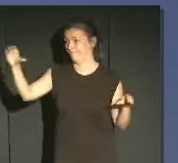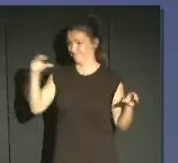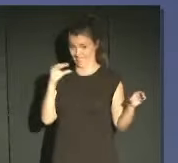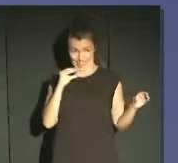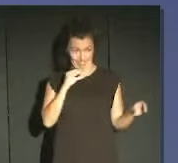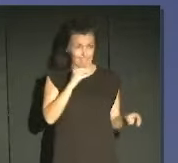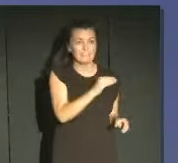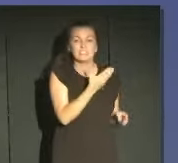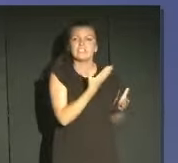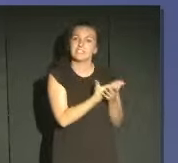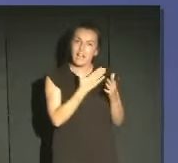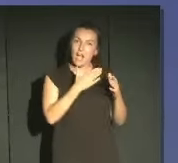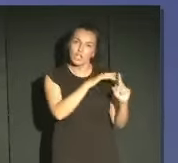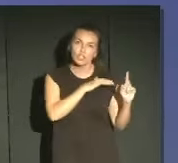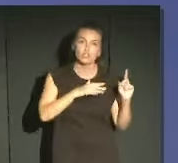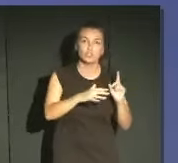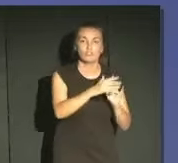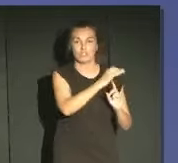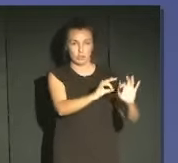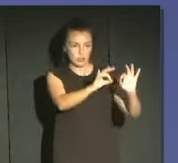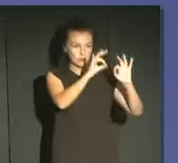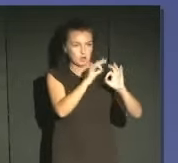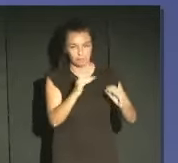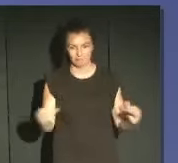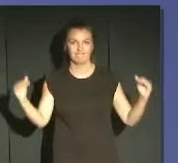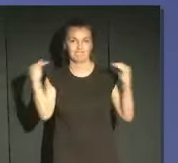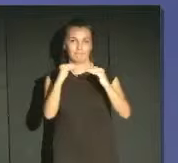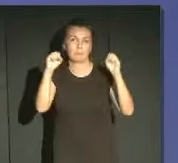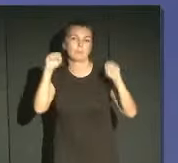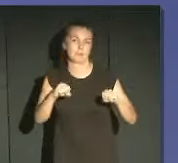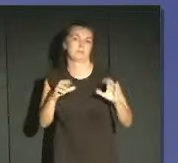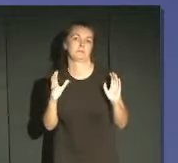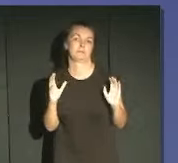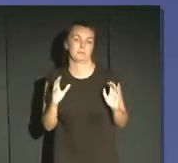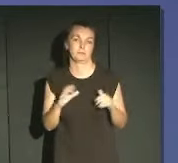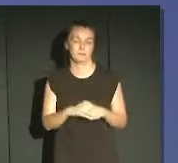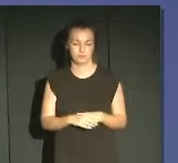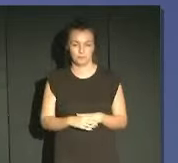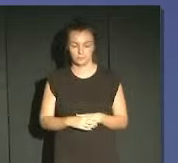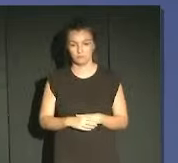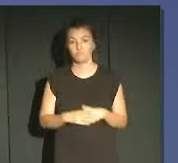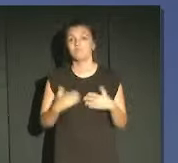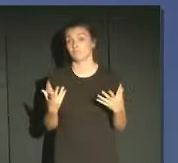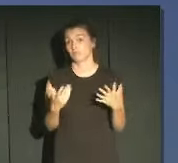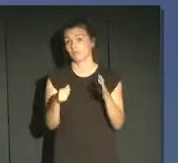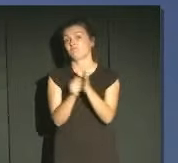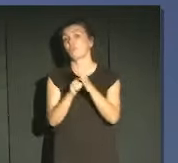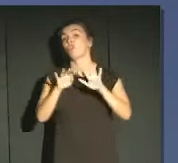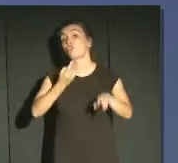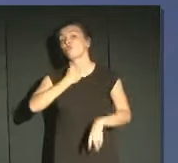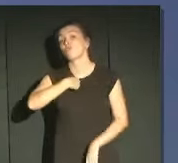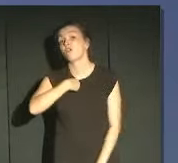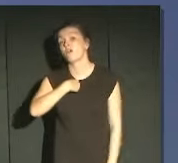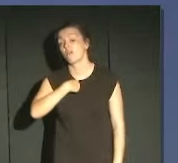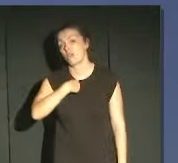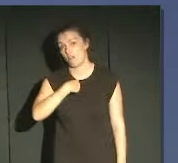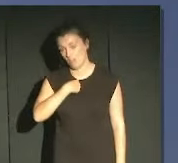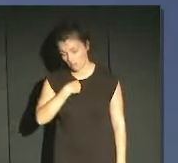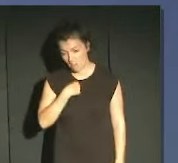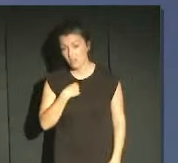réussir à construire vraiment une société beaucoup plus égalitaire je vous dire permettez-nous le 9 juin